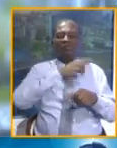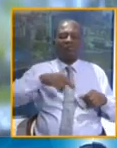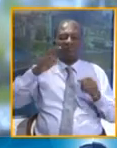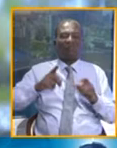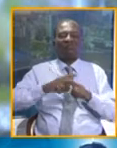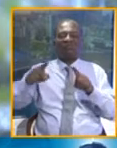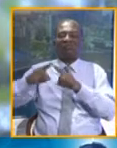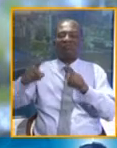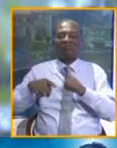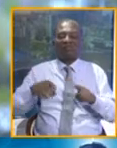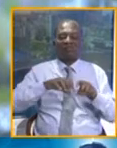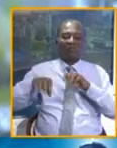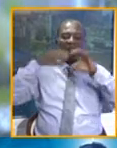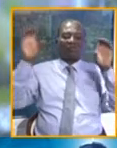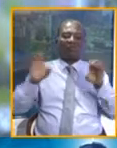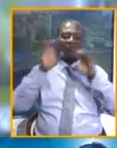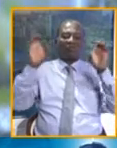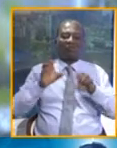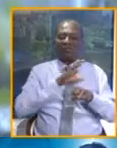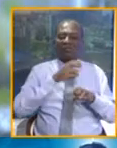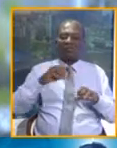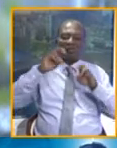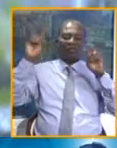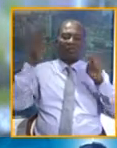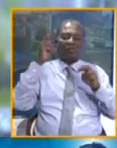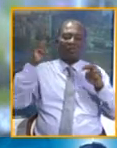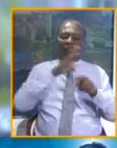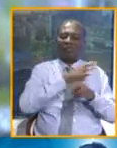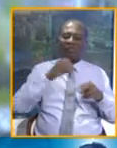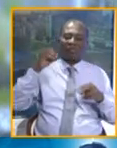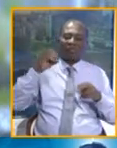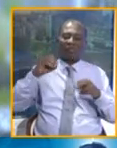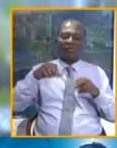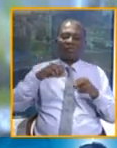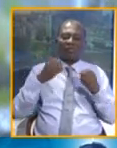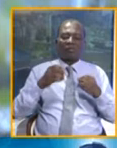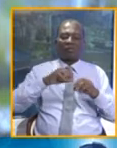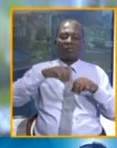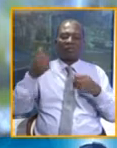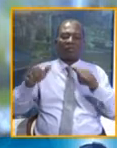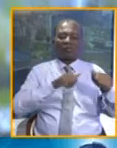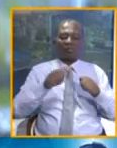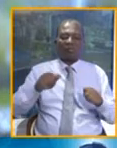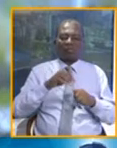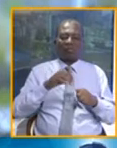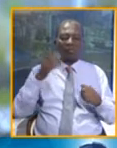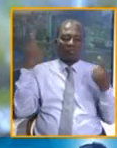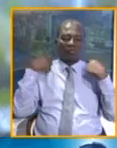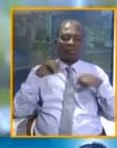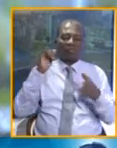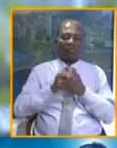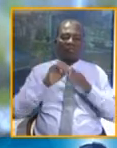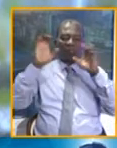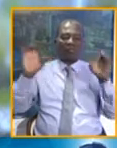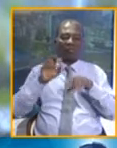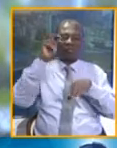ont à cette occasion fait l'apologie de la paix, des actions sociales et de plusieurs autres activités qui ont été animées au cours de cette